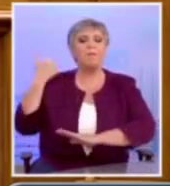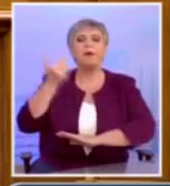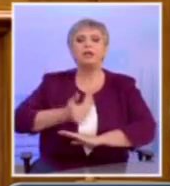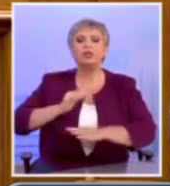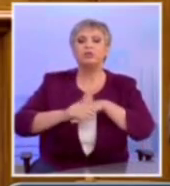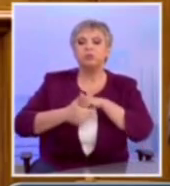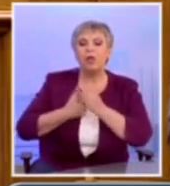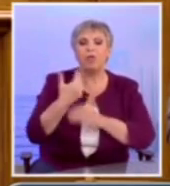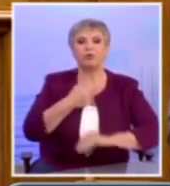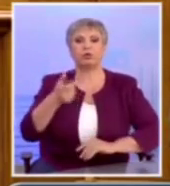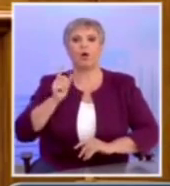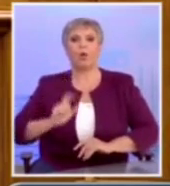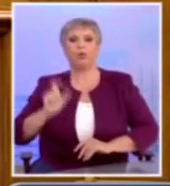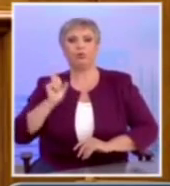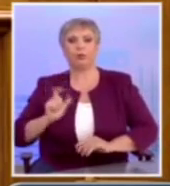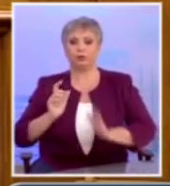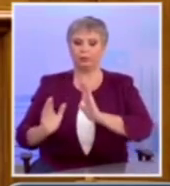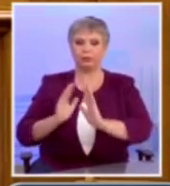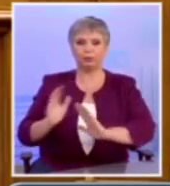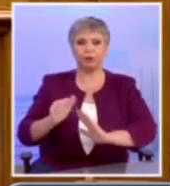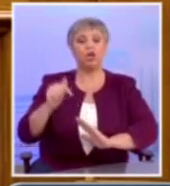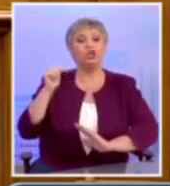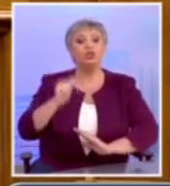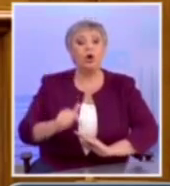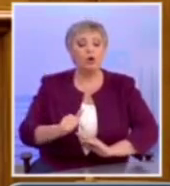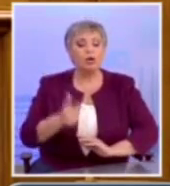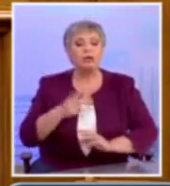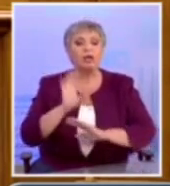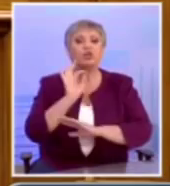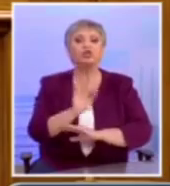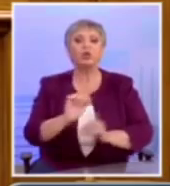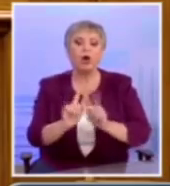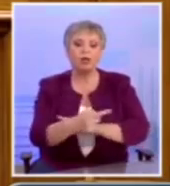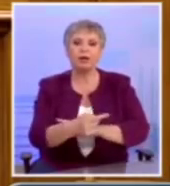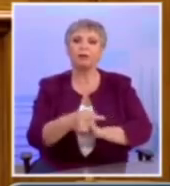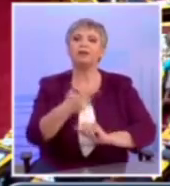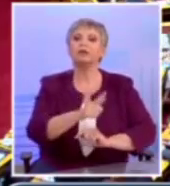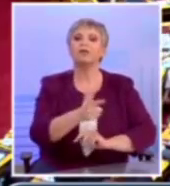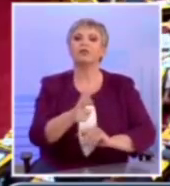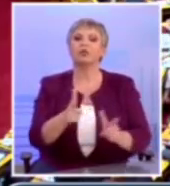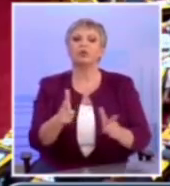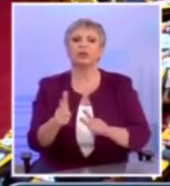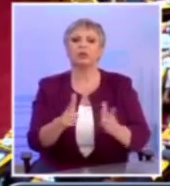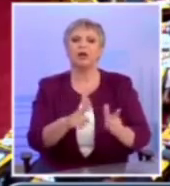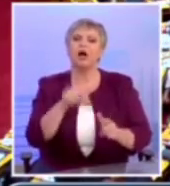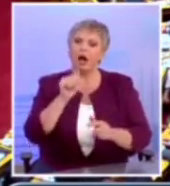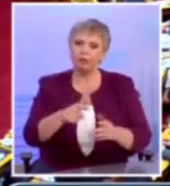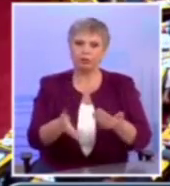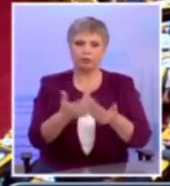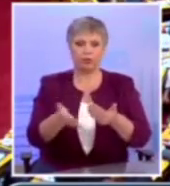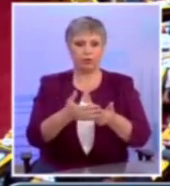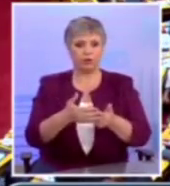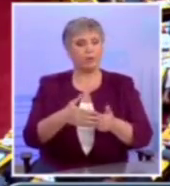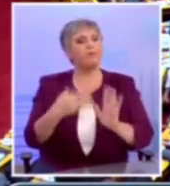την προηγούμενη των προηγουμένων κυβερνήσεων. Και να σας δώσω ένα παράδειγμα και να καταλάβετε και